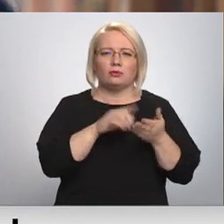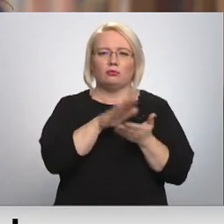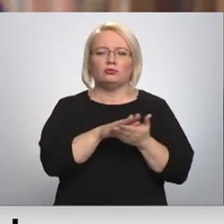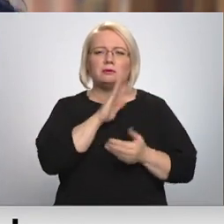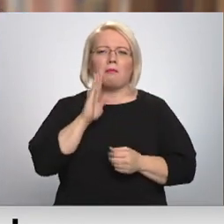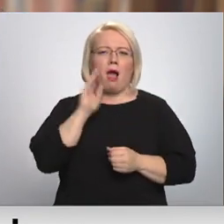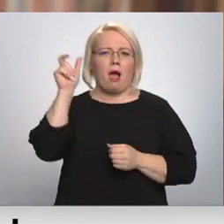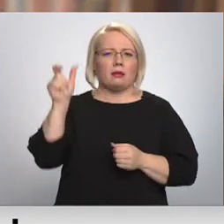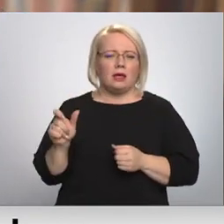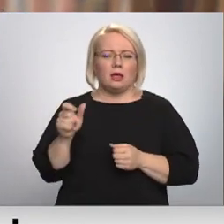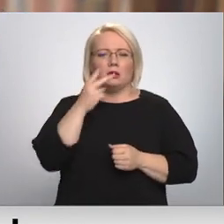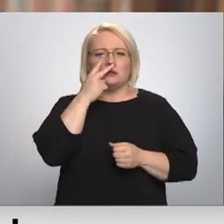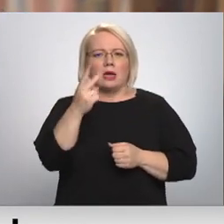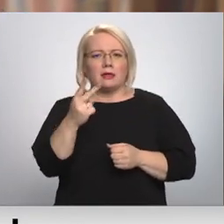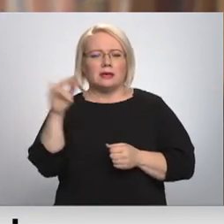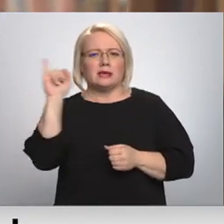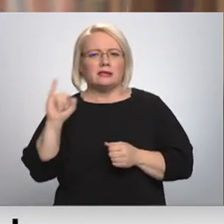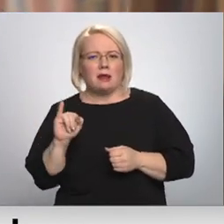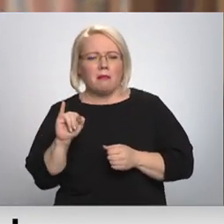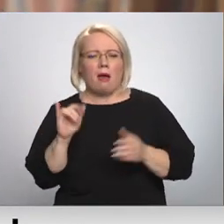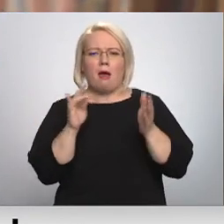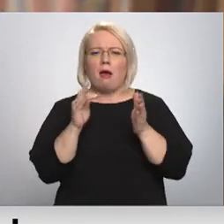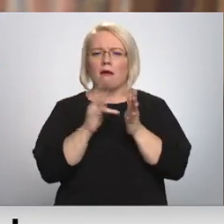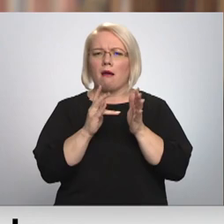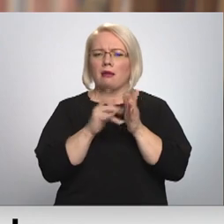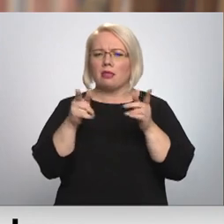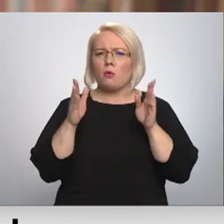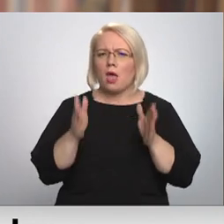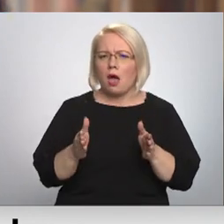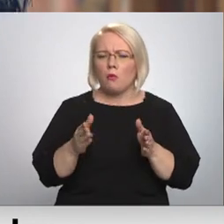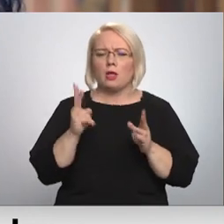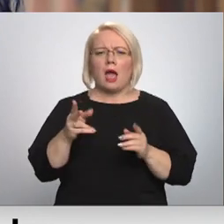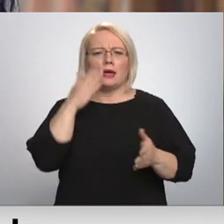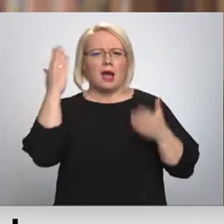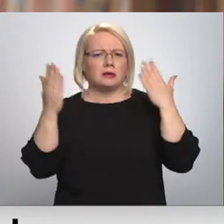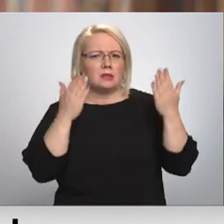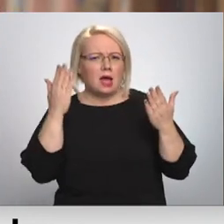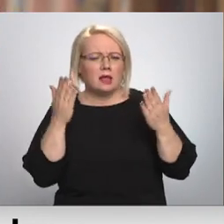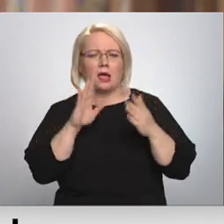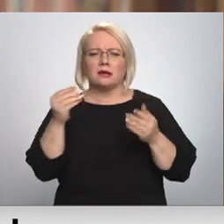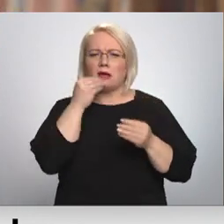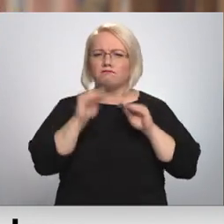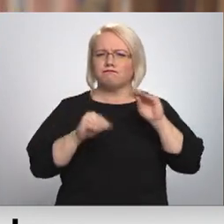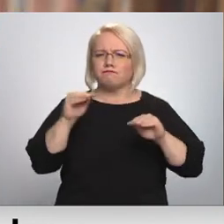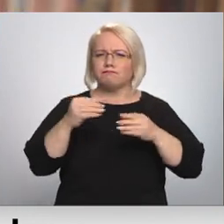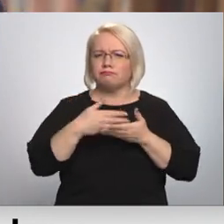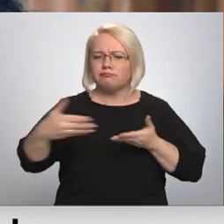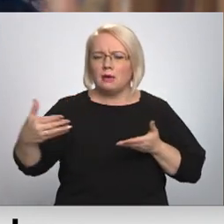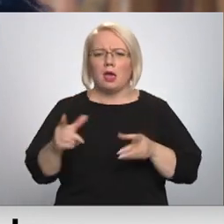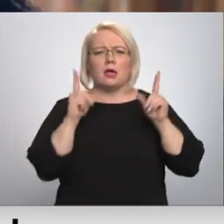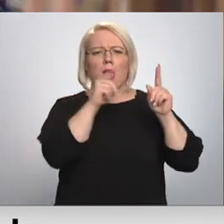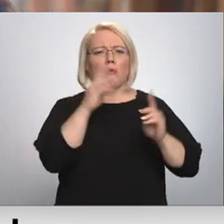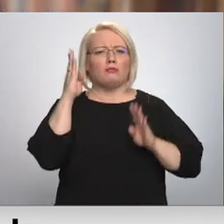tu skaties Instagram kontā, kā tev ir jābūt, kas tev ir jāliek galdā, kā jums ir jāizkladējas, katru nedēļas novēl jābrauc uz mežu, staigāt veselīgi,